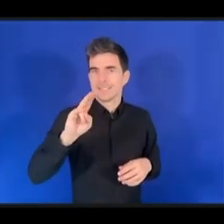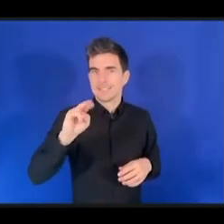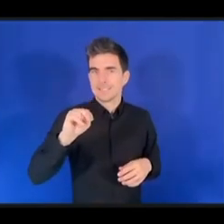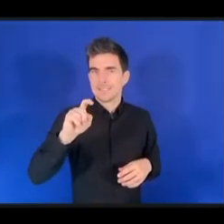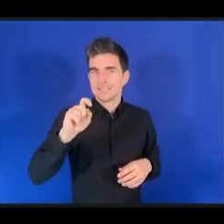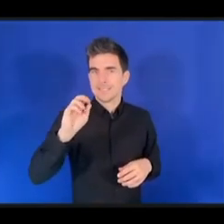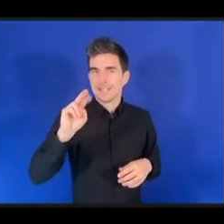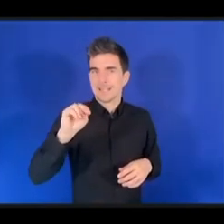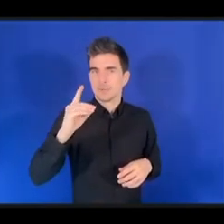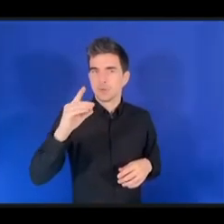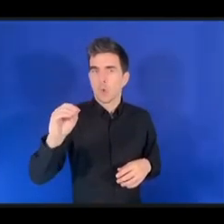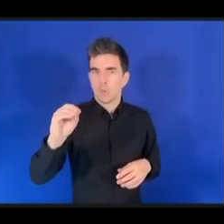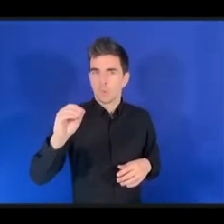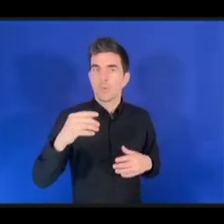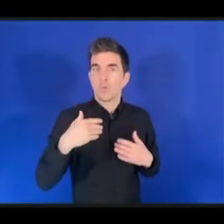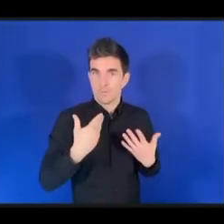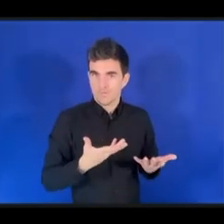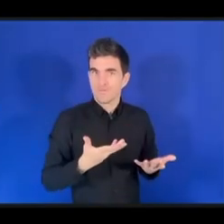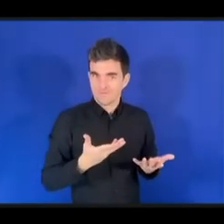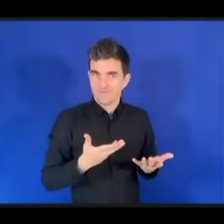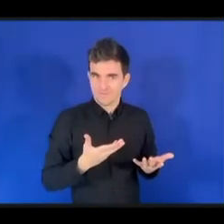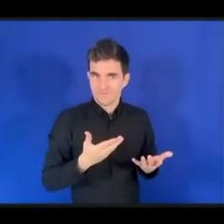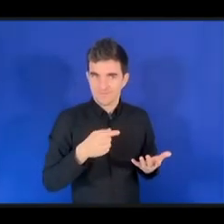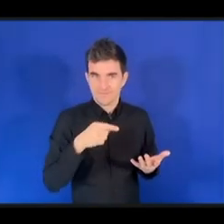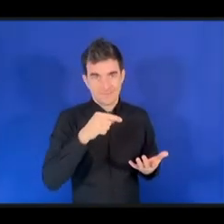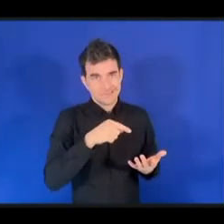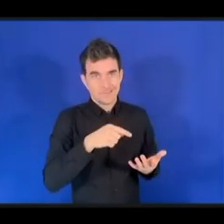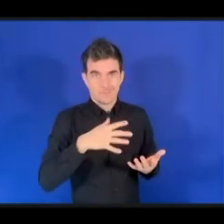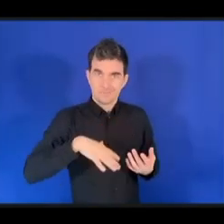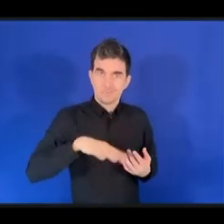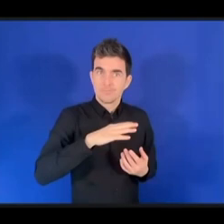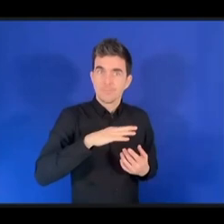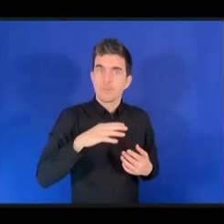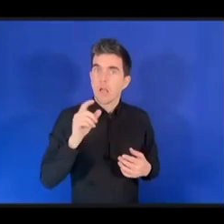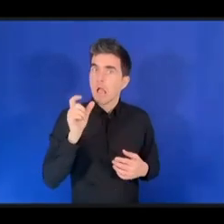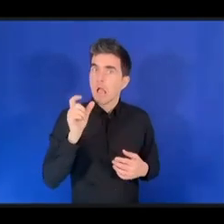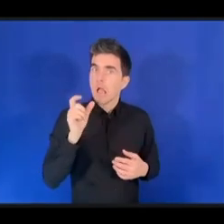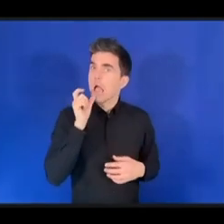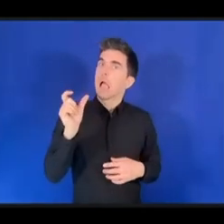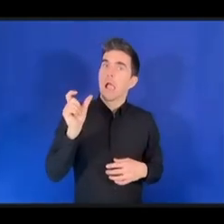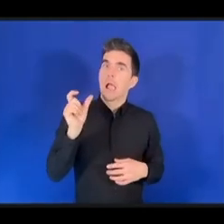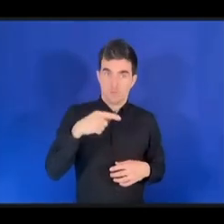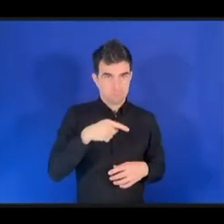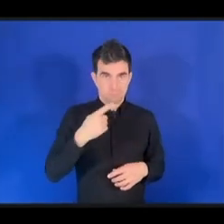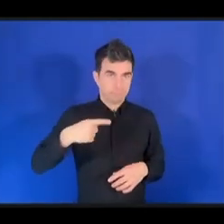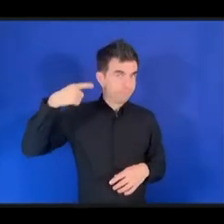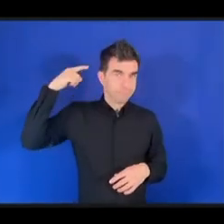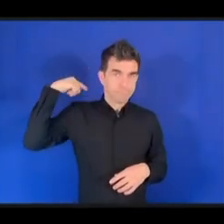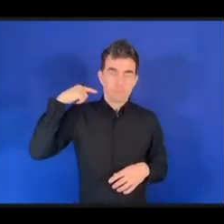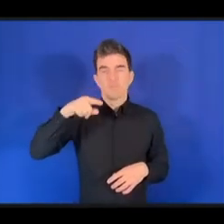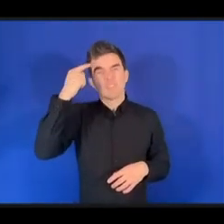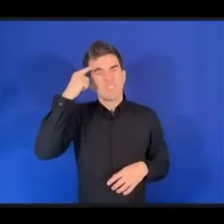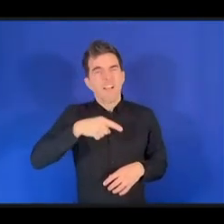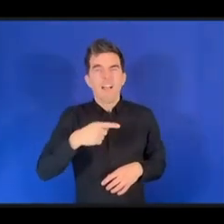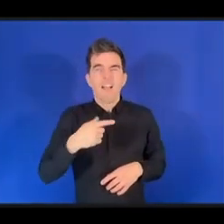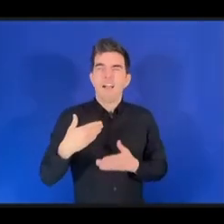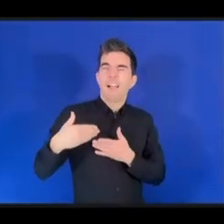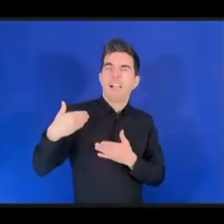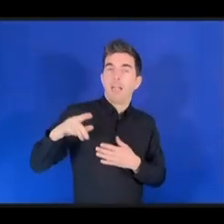私はバイオテクノロジーの発展のためにと毎日お酒を飲んでおり